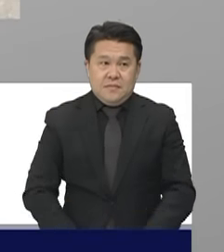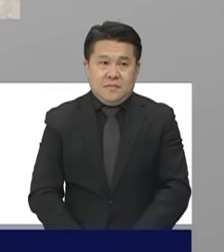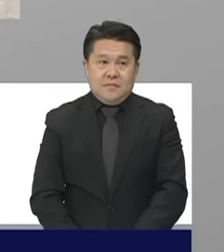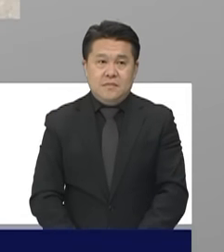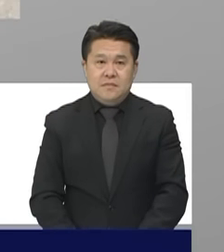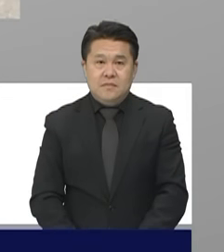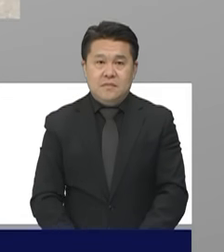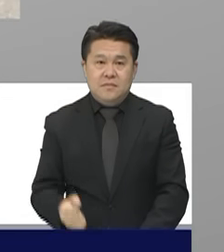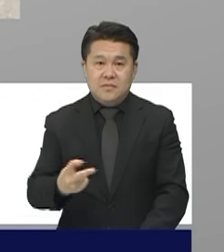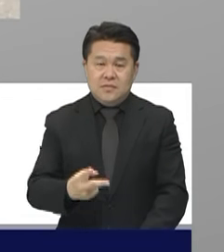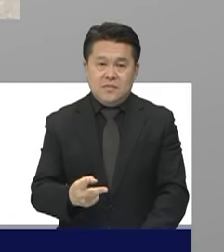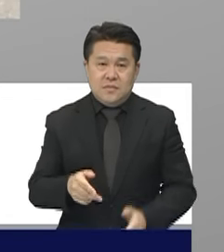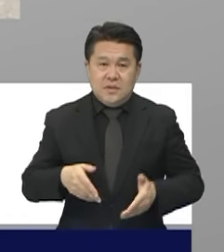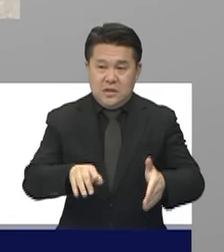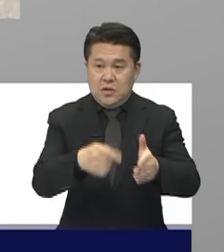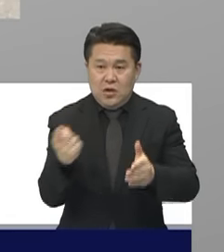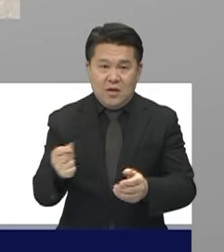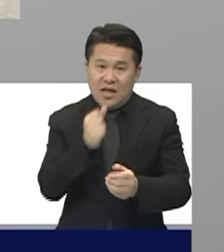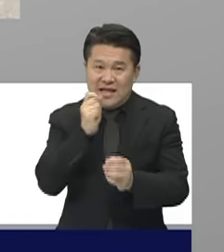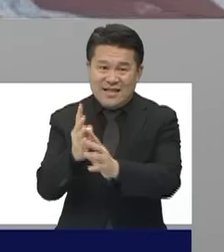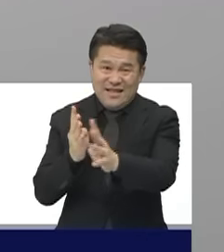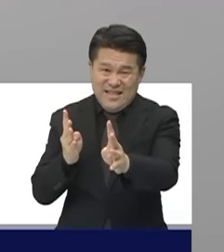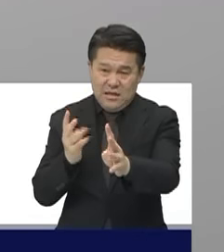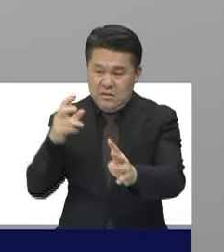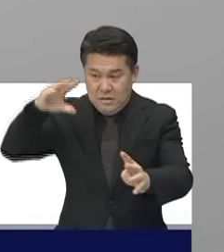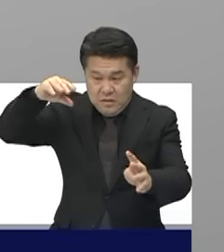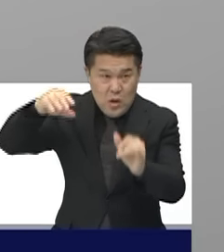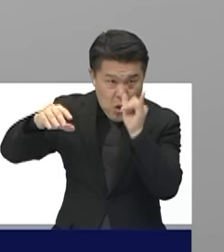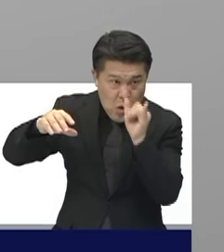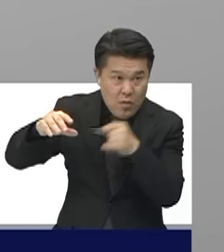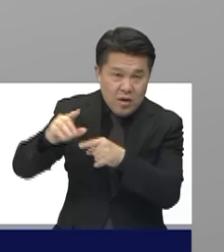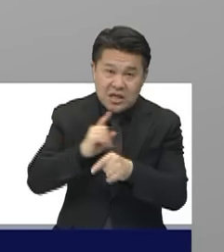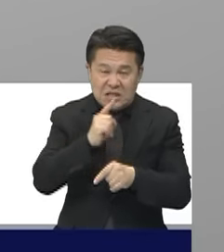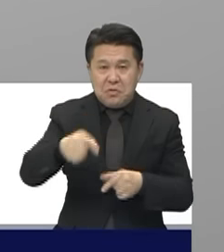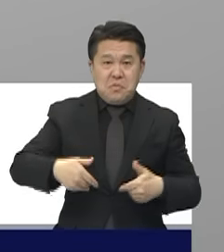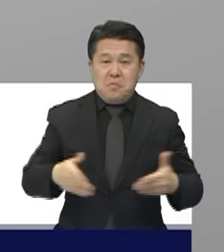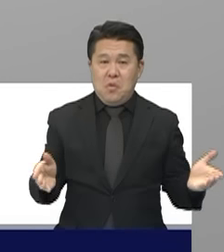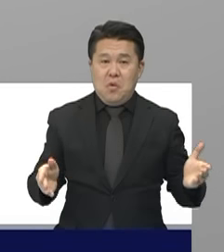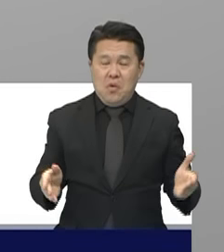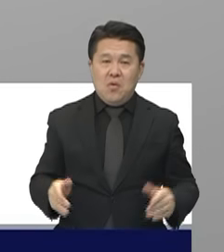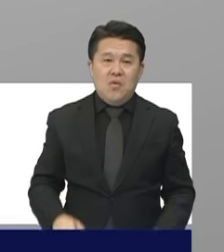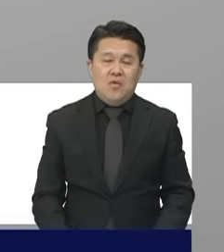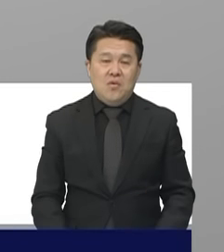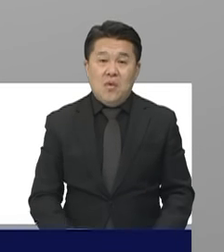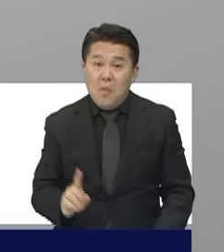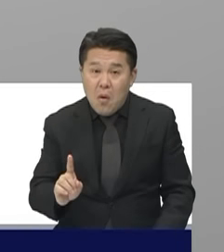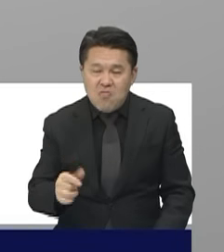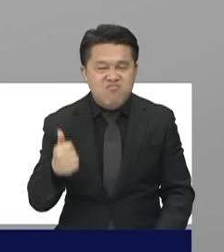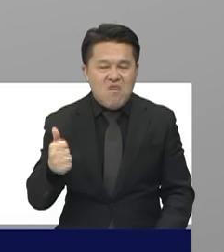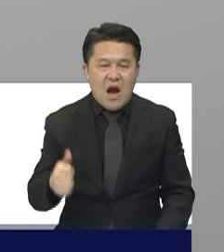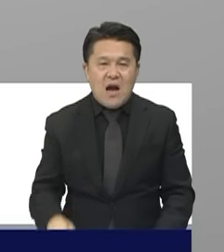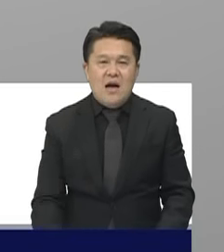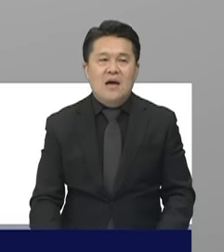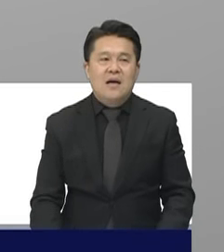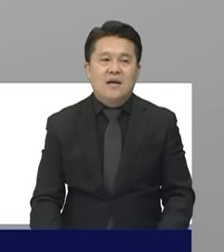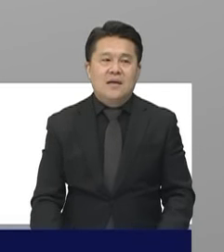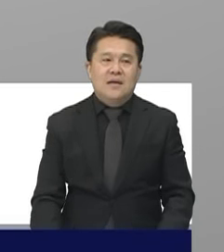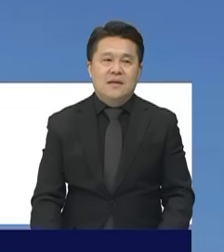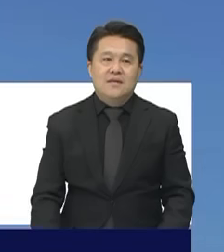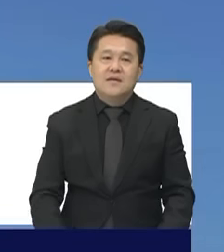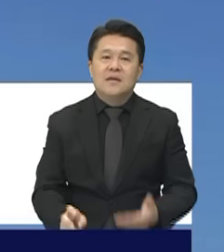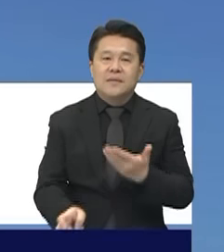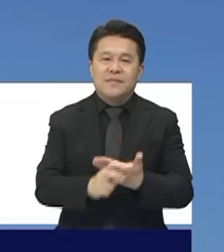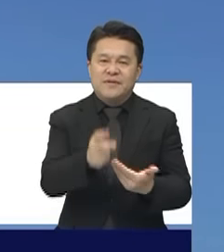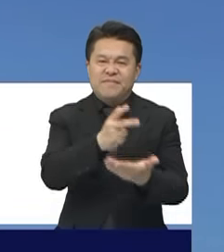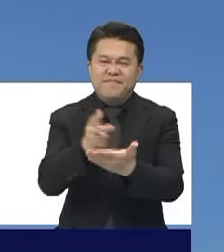합니다. 또 도로 옆에 울타리와 단속 카메라가 설치돼 신고하지 않아도 되는 날이 생겼을 정도라고 전했는데요. 글쓴이는